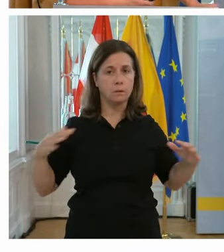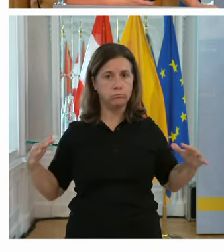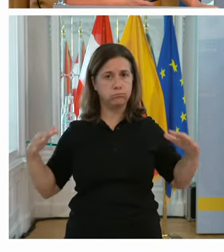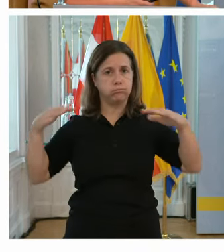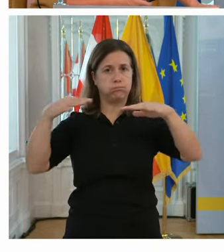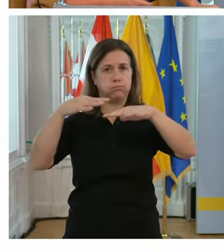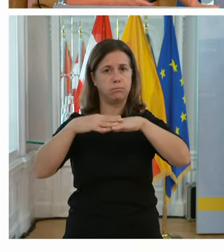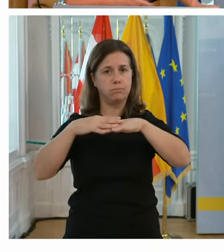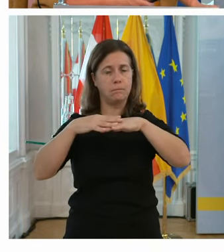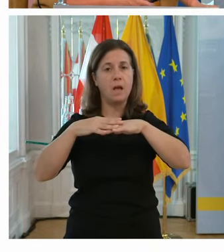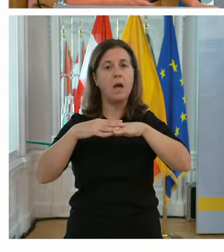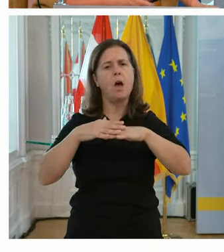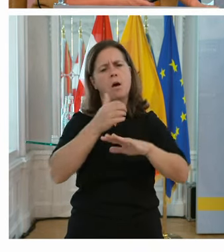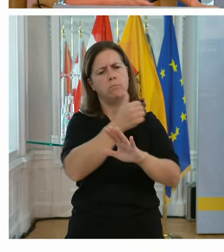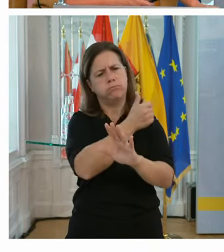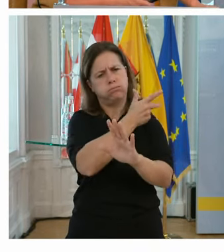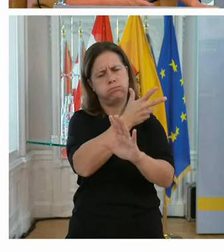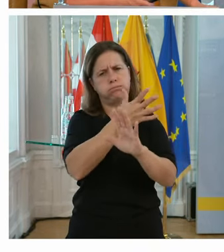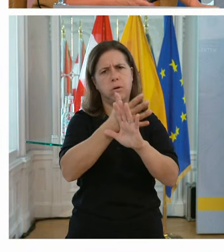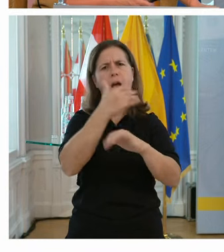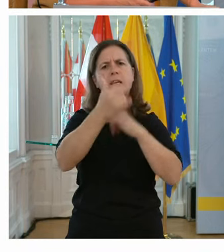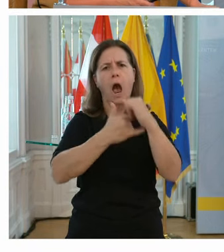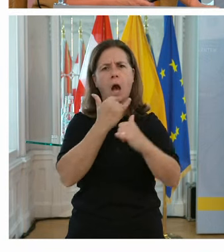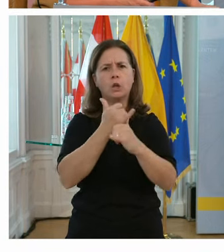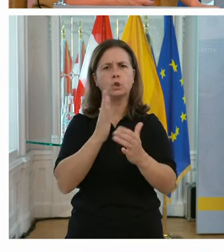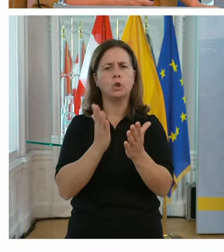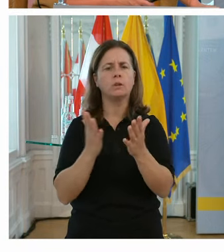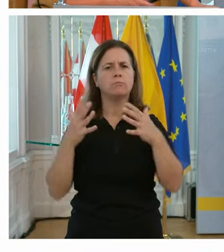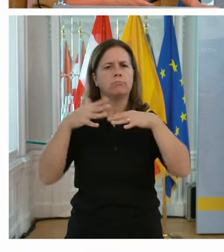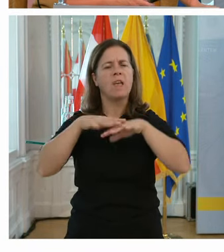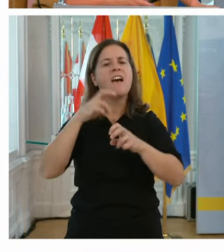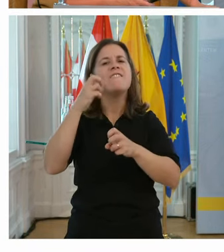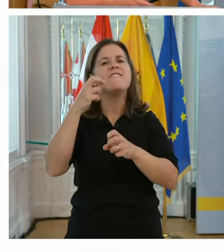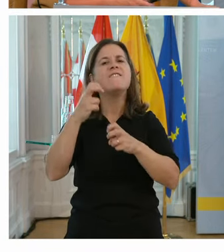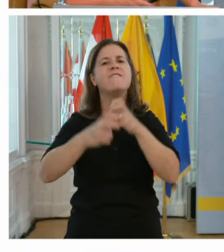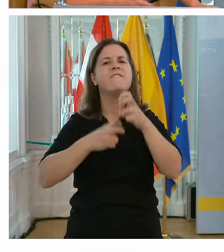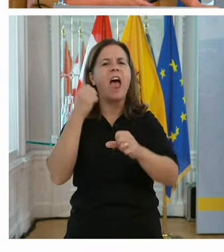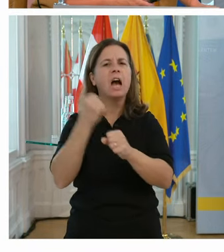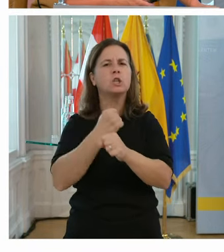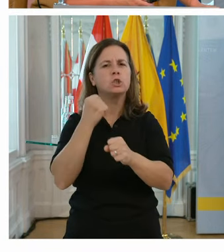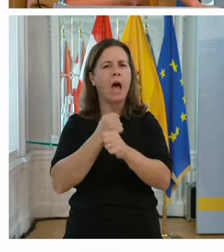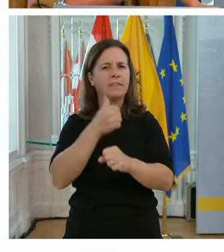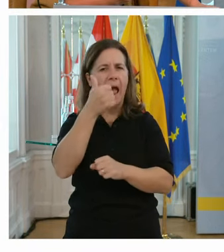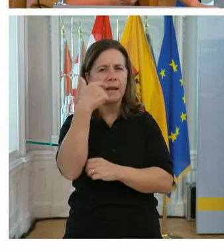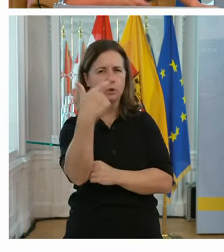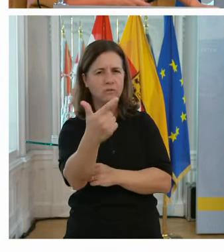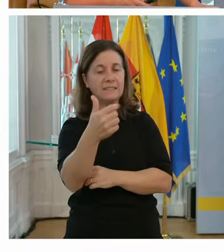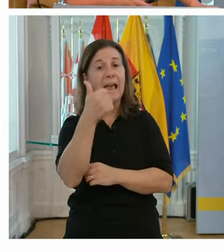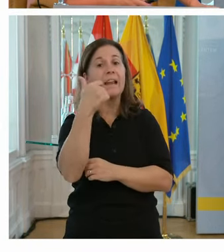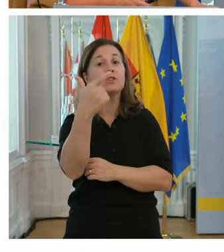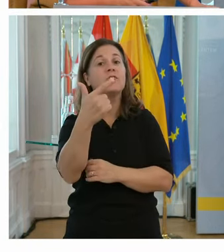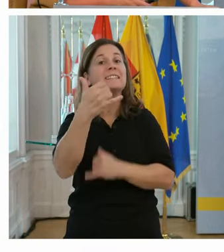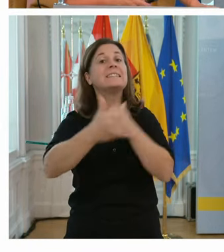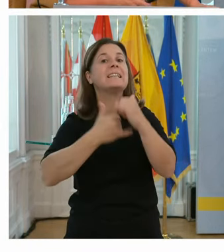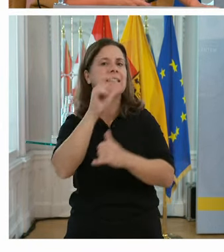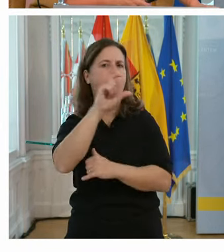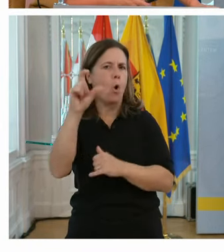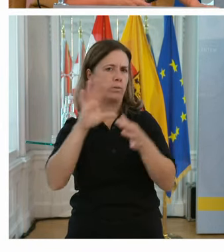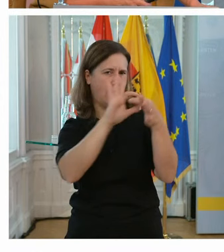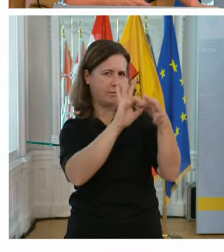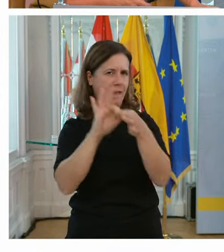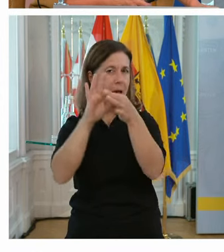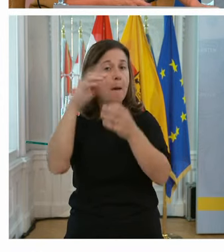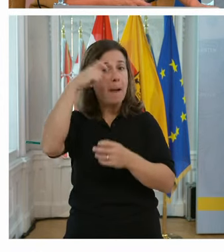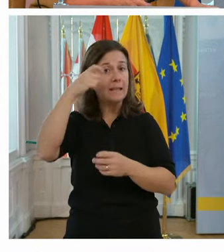hier vor vielen Jahren ein Projekt aufgesetzt, Werkstatt 21, 21. Jahrhundert, meint,